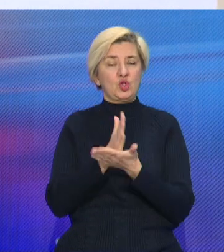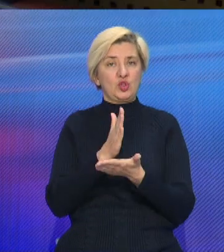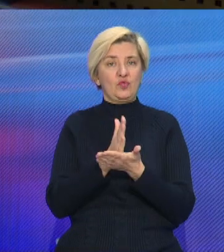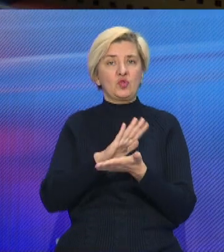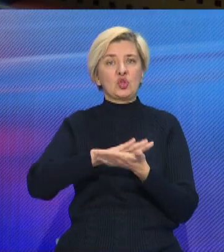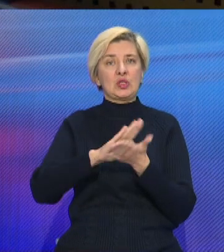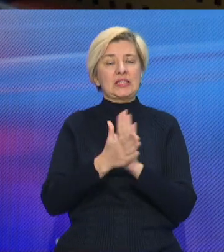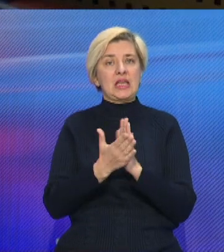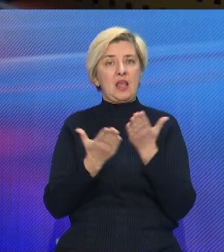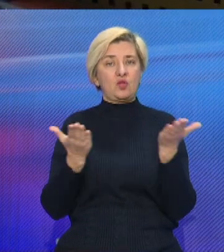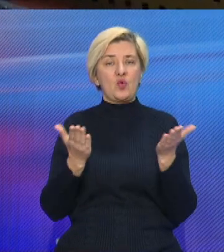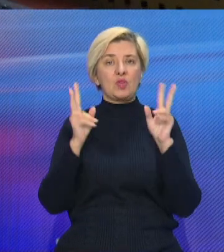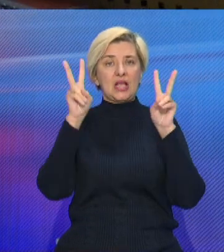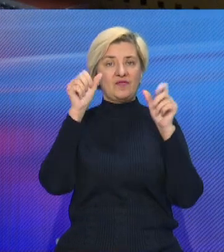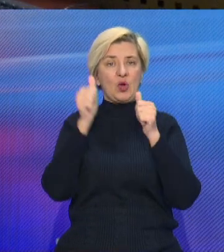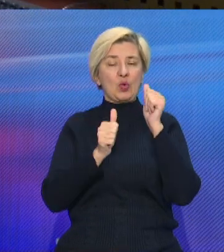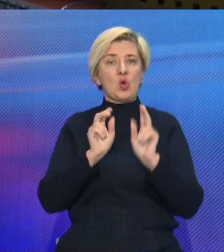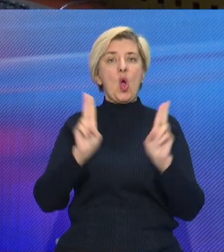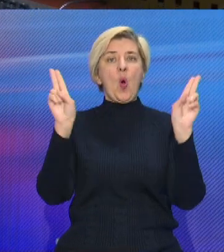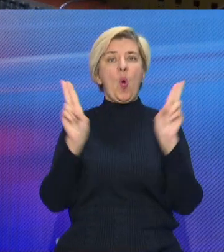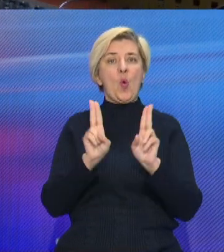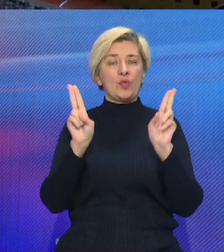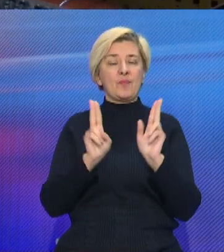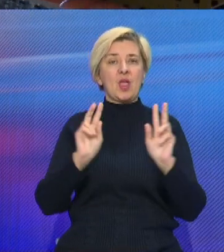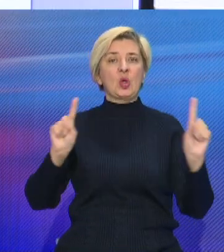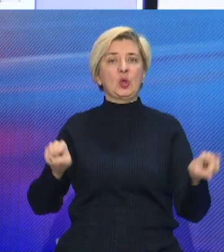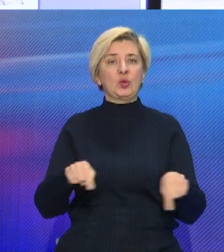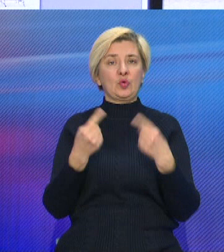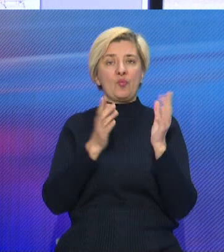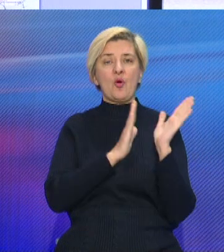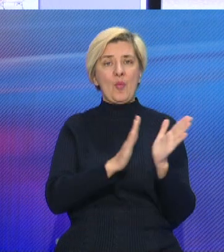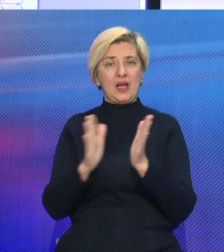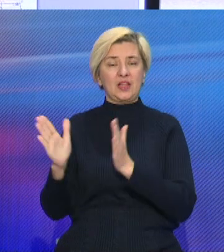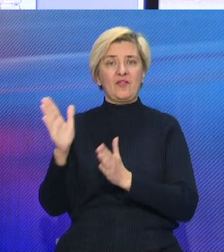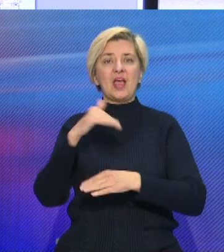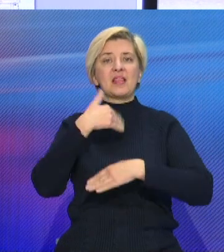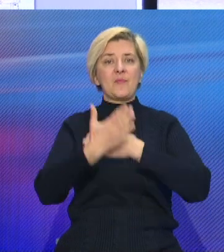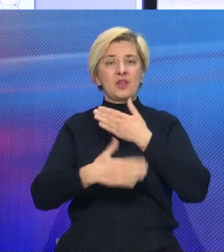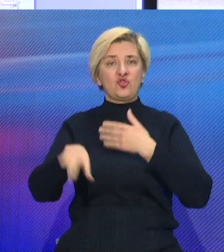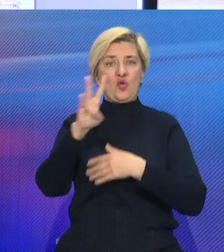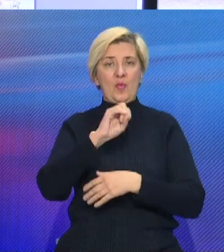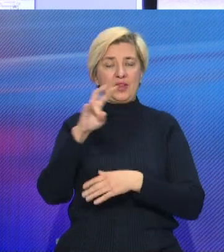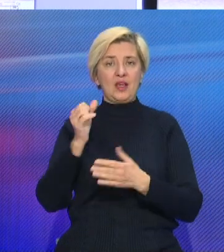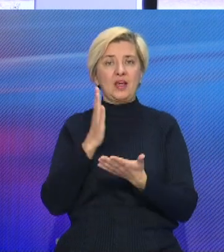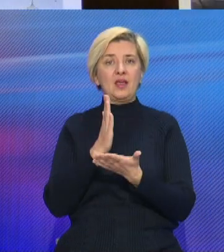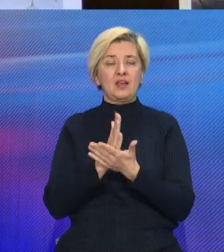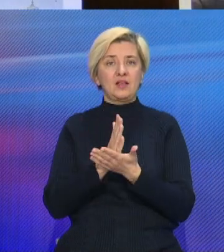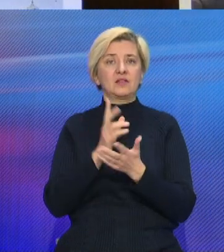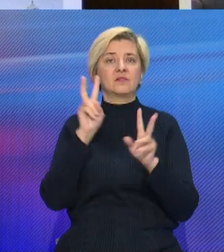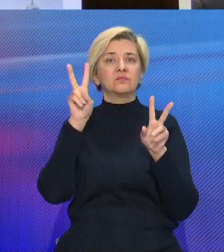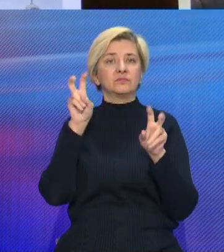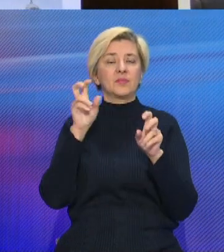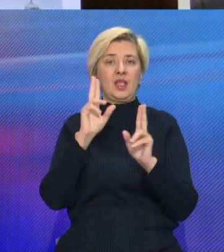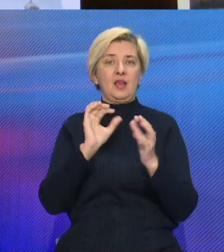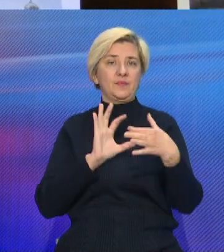среду. Назва конкурсу «Концепции добраўпарадкавання набярэжнай Нёмана» гучыць як спалучаючы масты і берагі, што